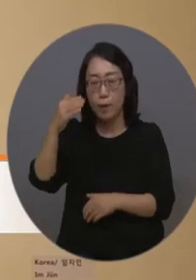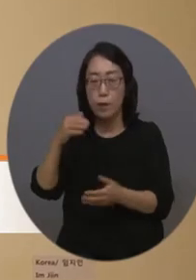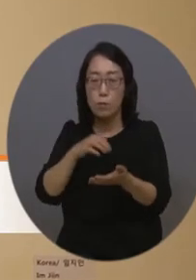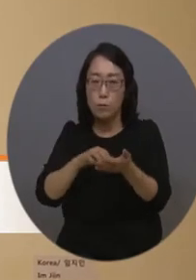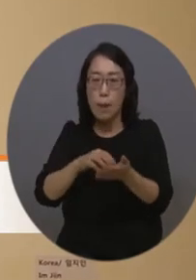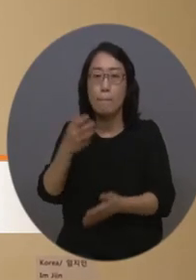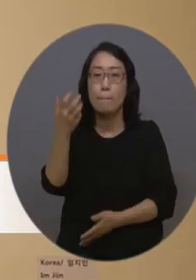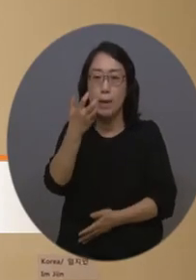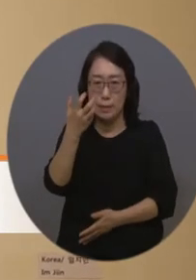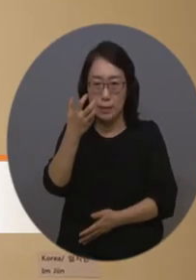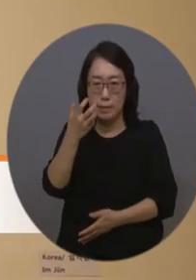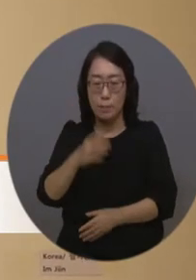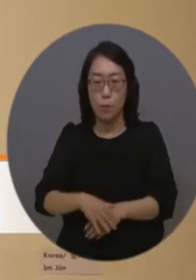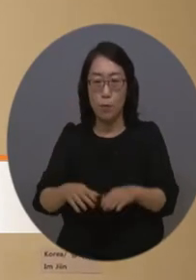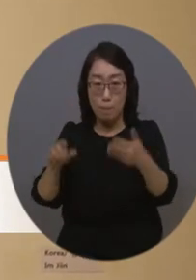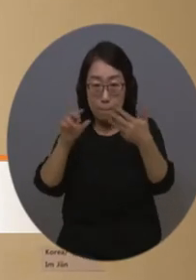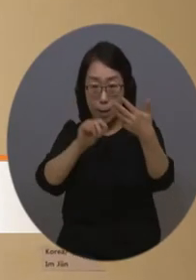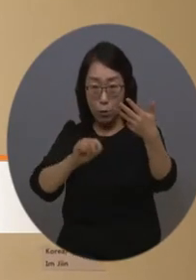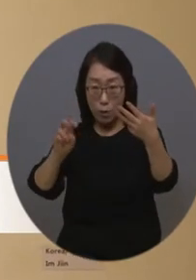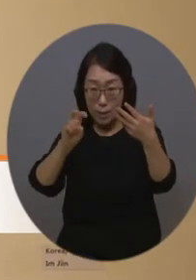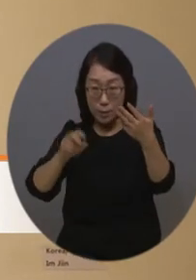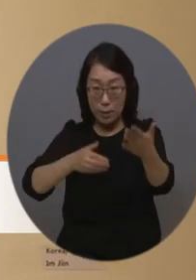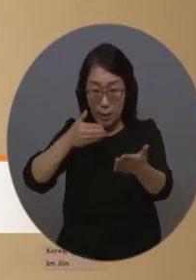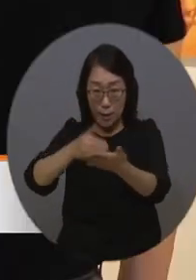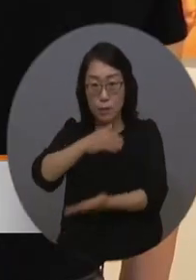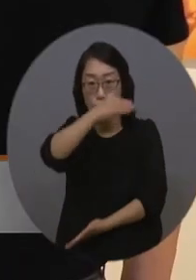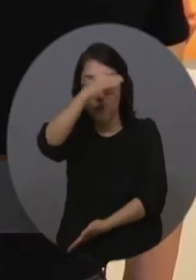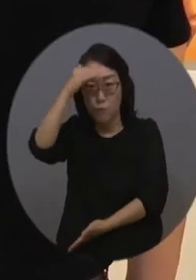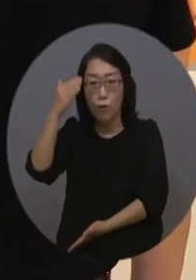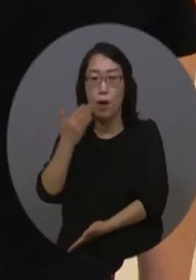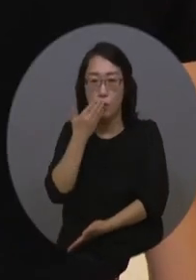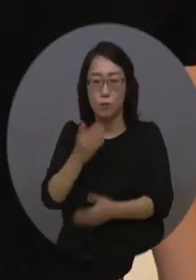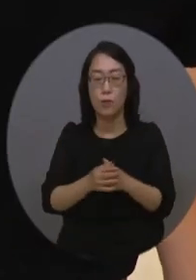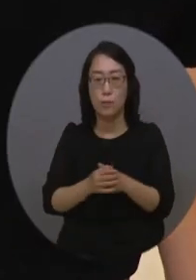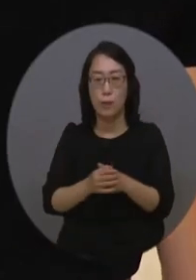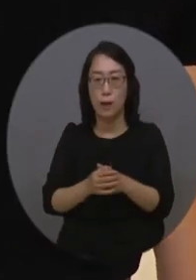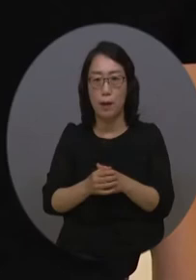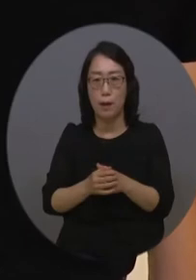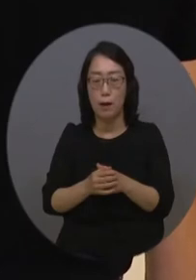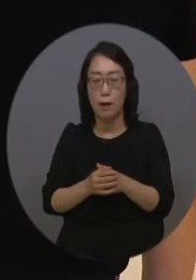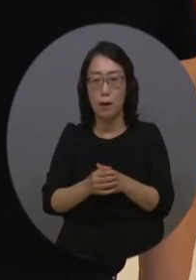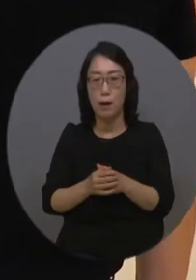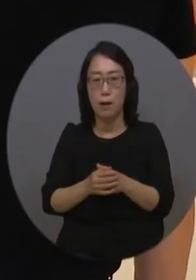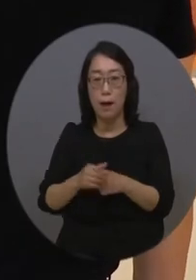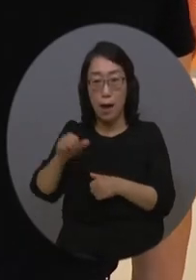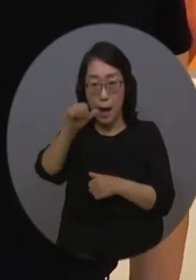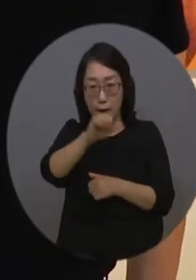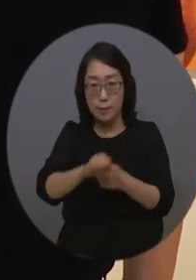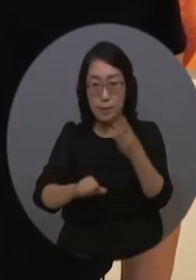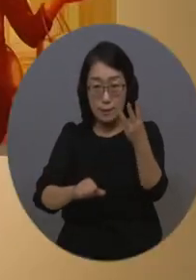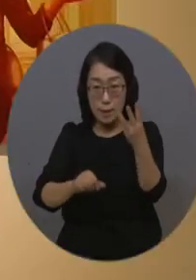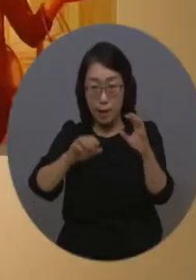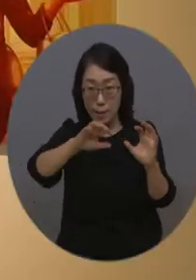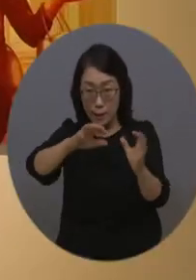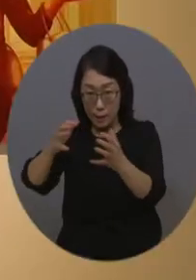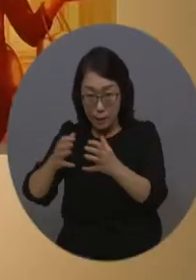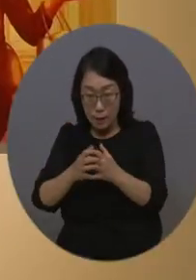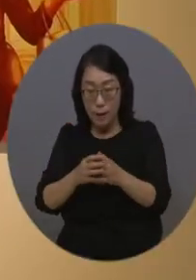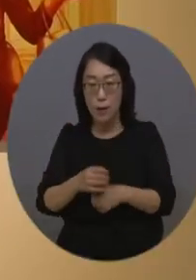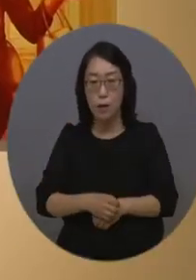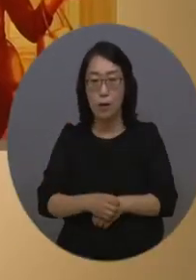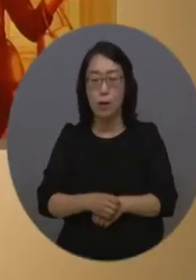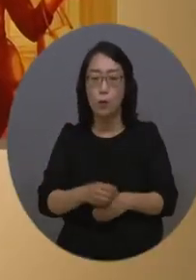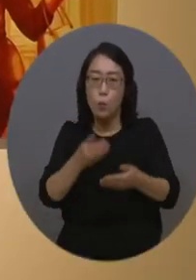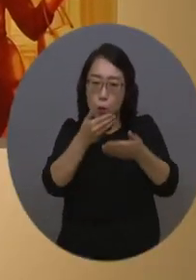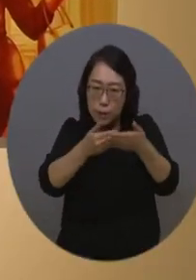점을 오는 20일까지 선을 보입니다. 동아시아 한중일 3국 예술가들의 중국화,